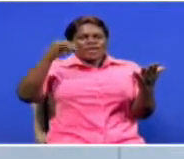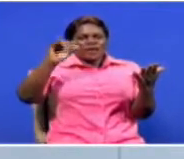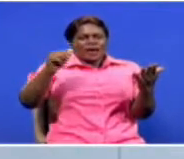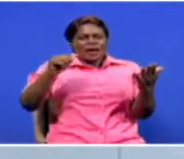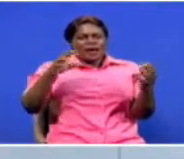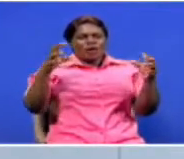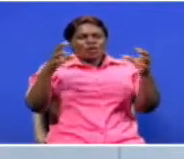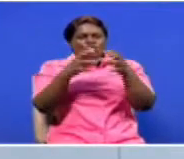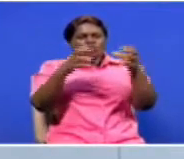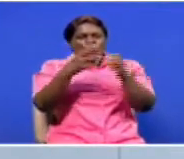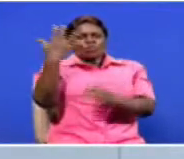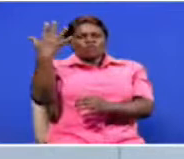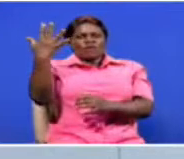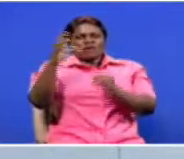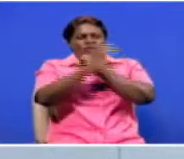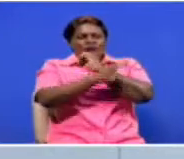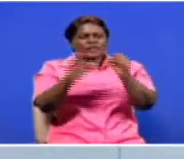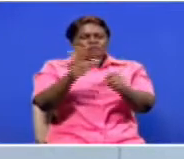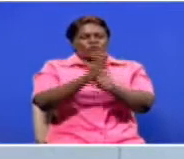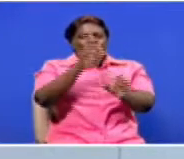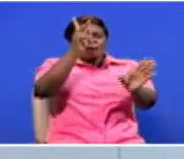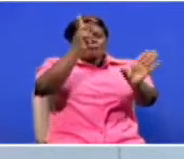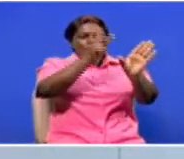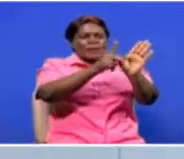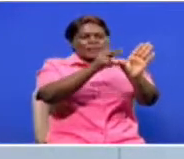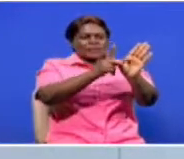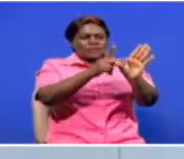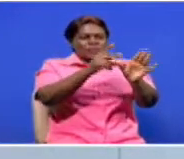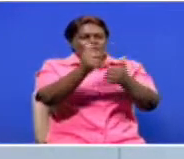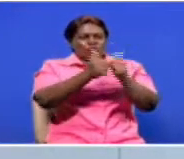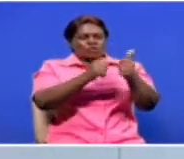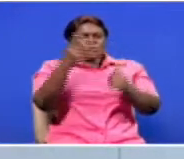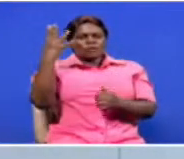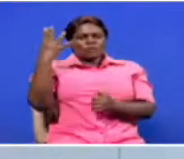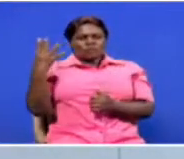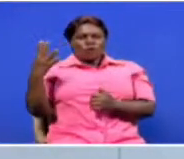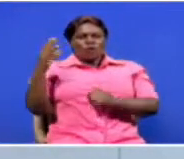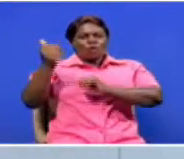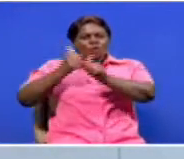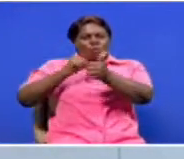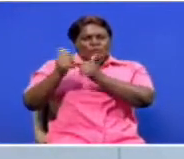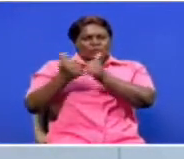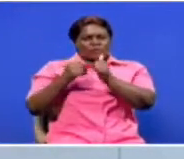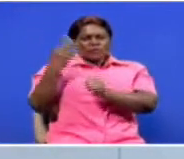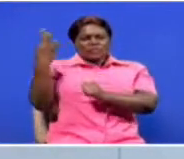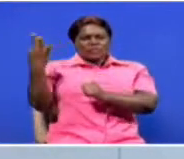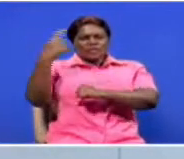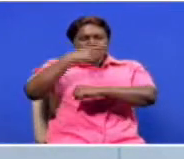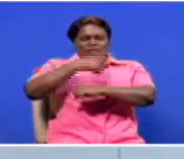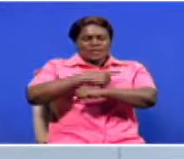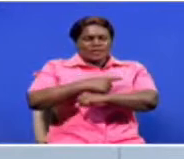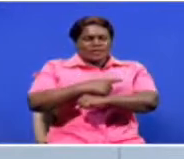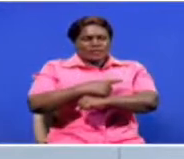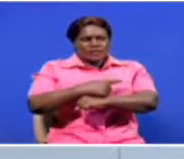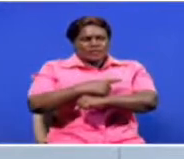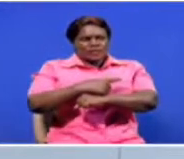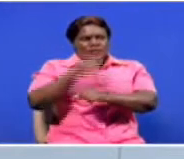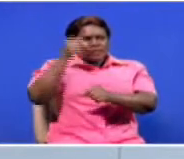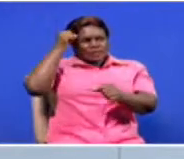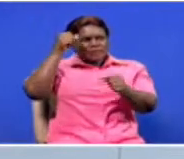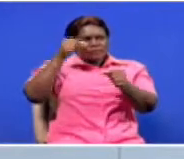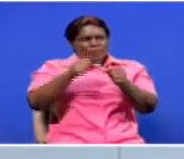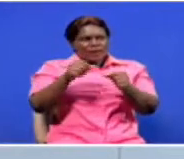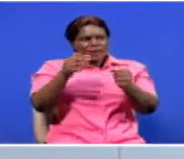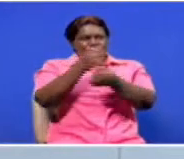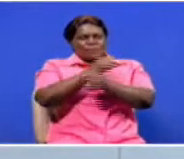vilabu tano kutoka kote nchini vinashiriki katika vitengo vinne vya mashindano haya ya siku tatu, ambayo ni kwa ukumbusho wa